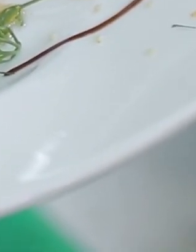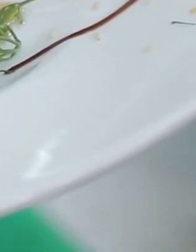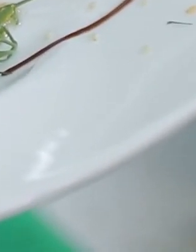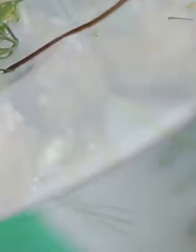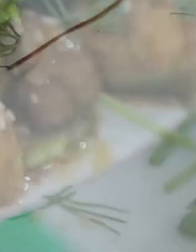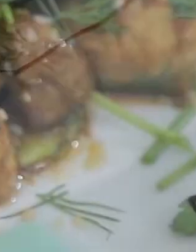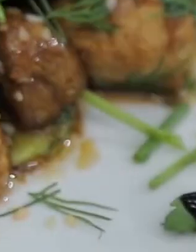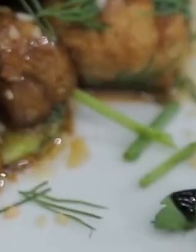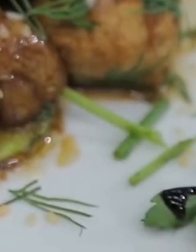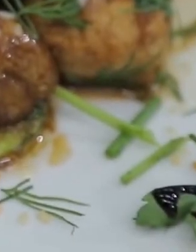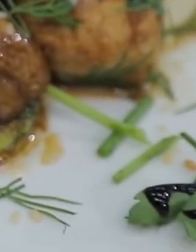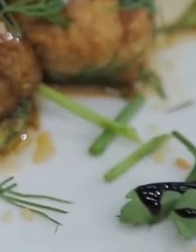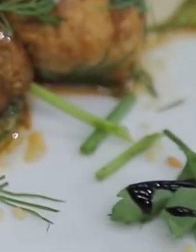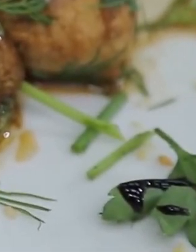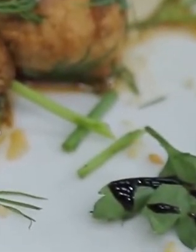и